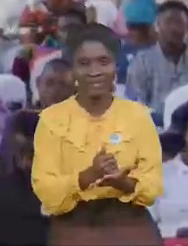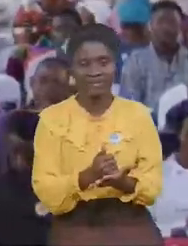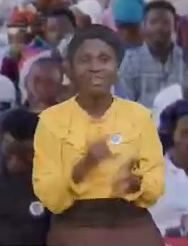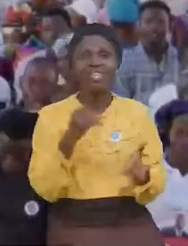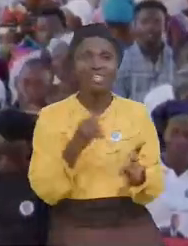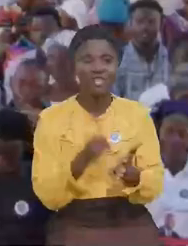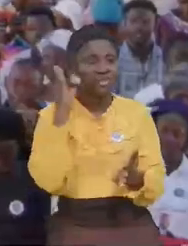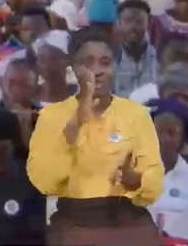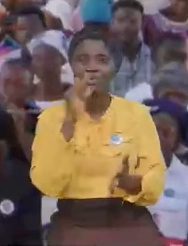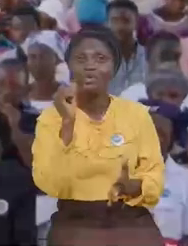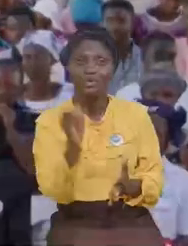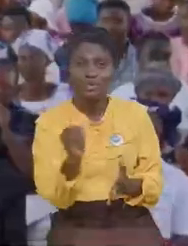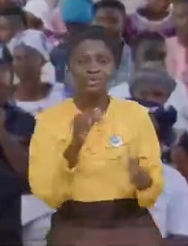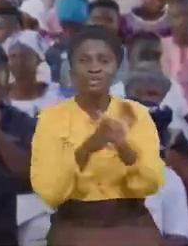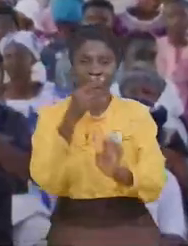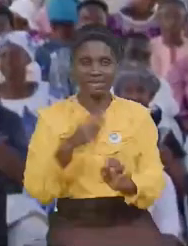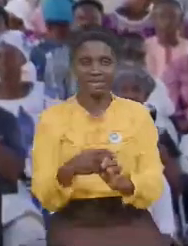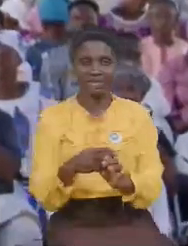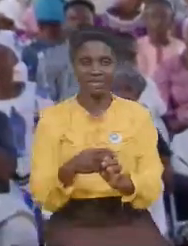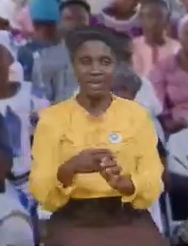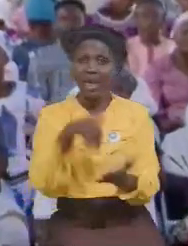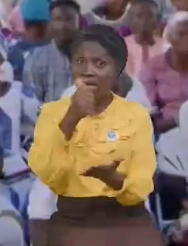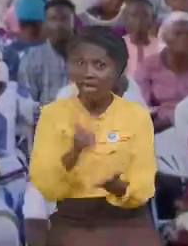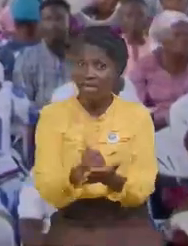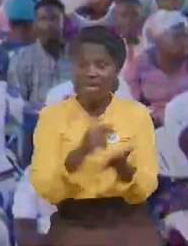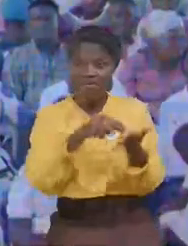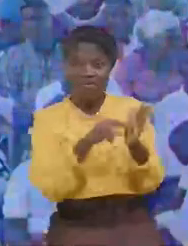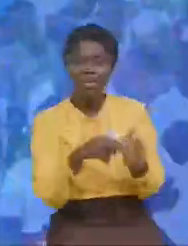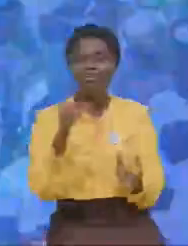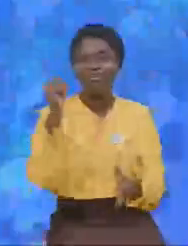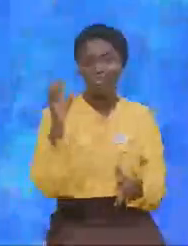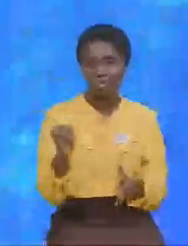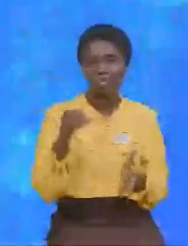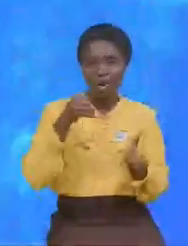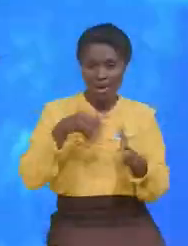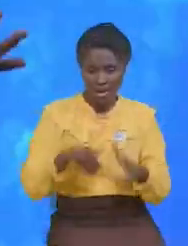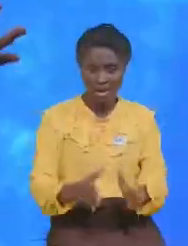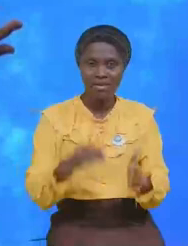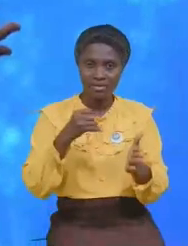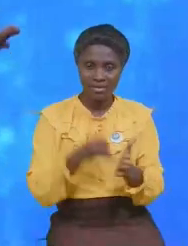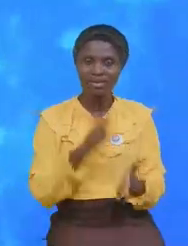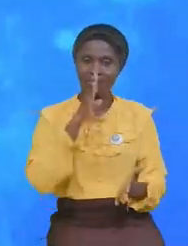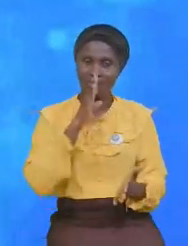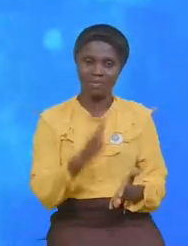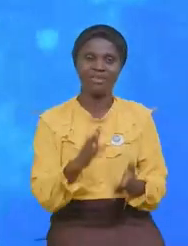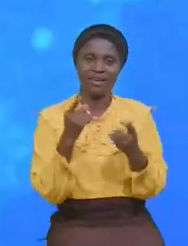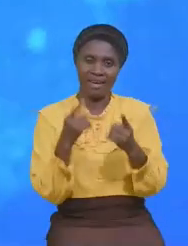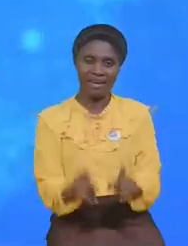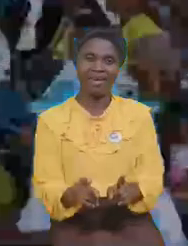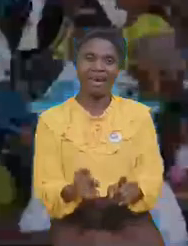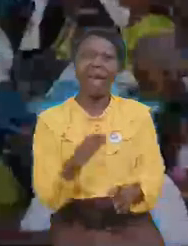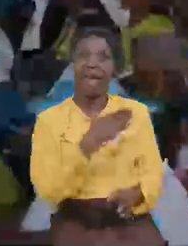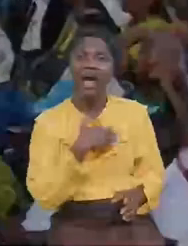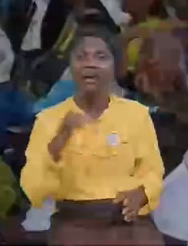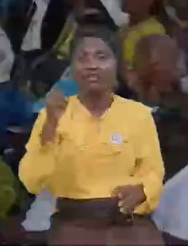Il en sera ainsi. Amen veut dire ainsi soit-il. Ainsi